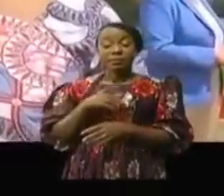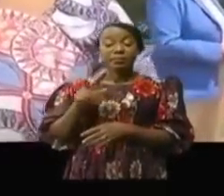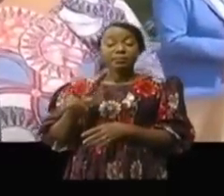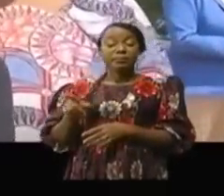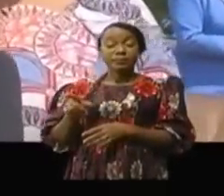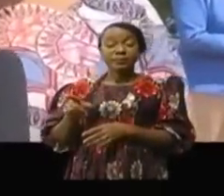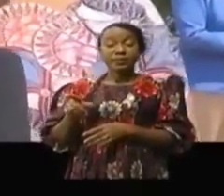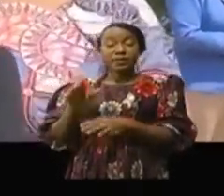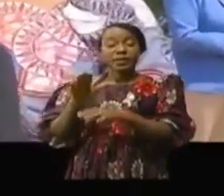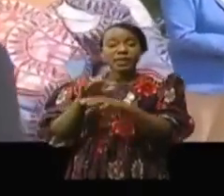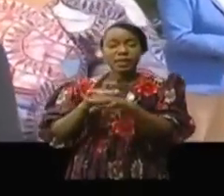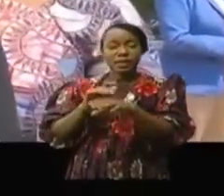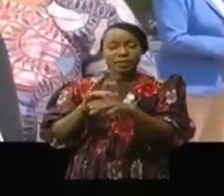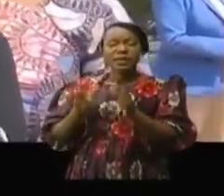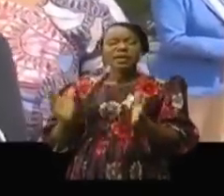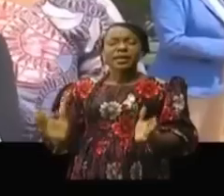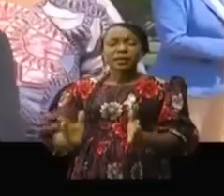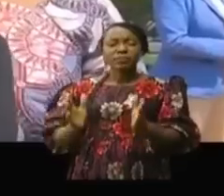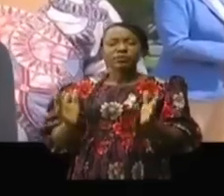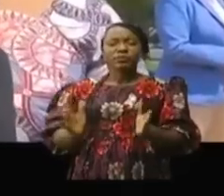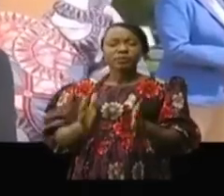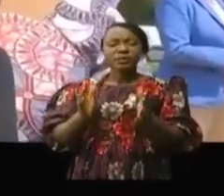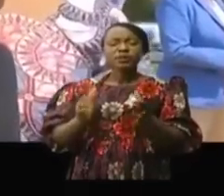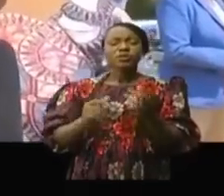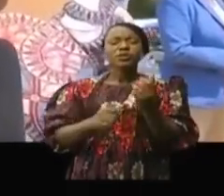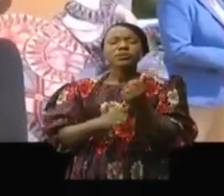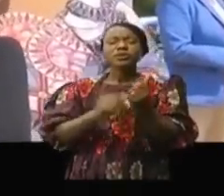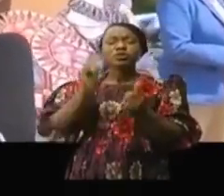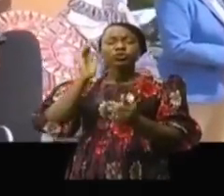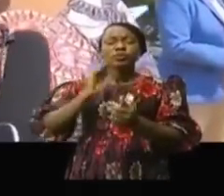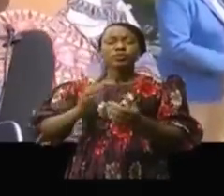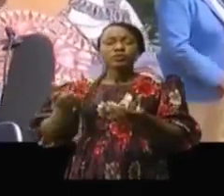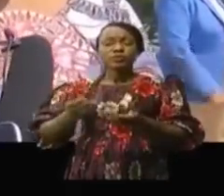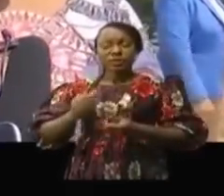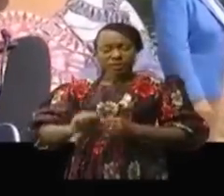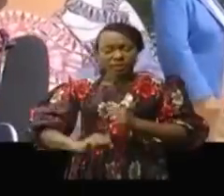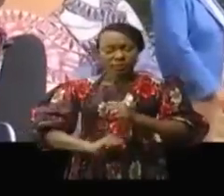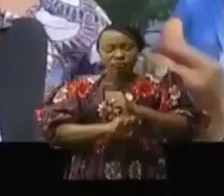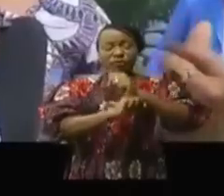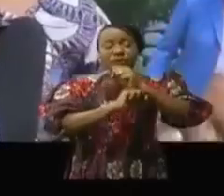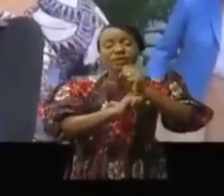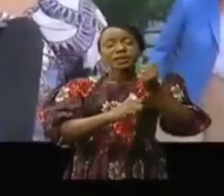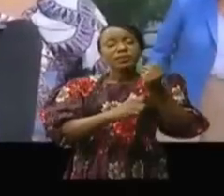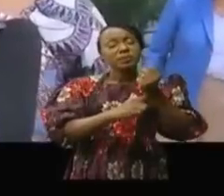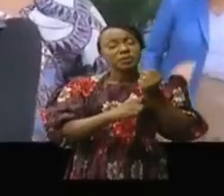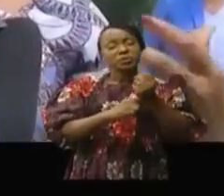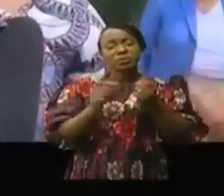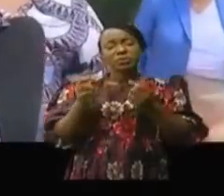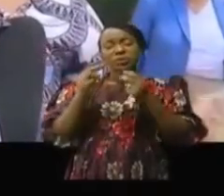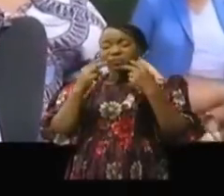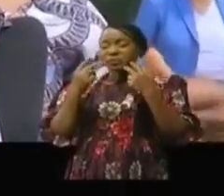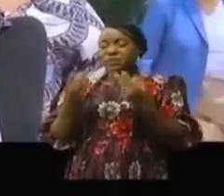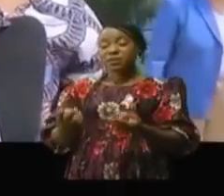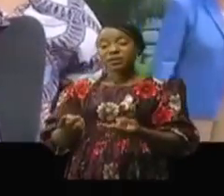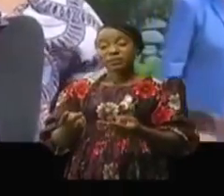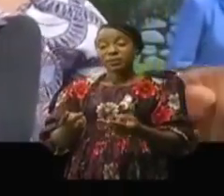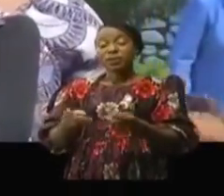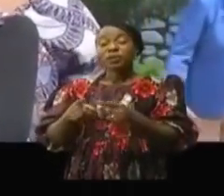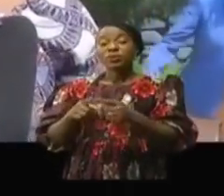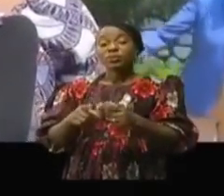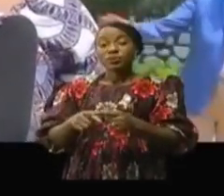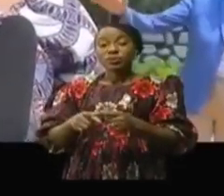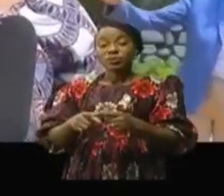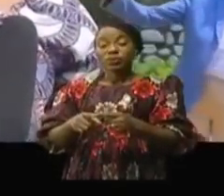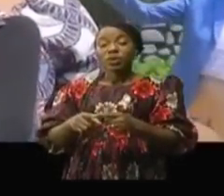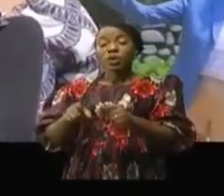Atangana appelle à la mobilisation des bailleurs de fonds à continuer d'appuyer ces vulnérables. De la situation qui prévaut en RDC